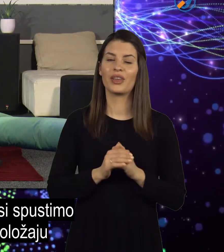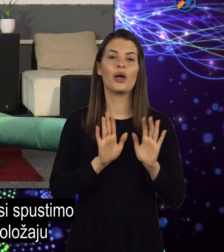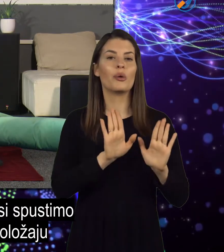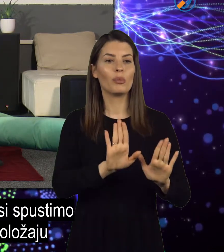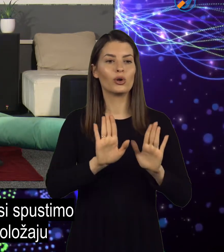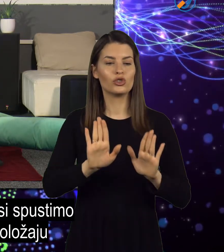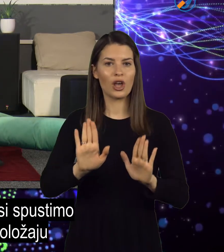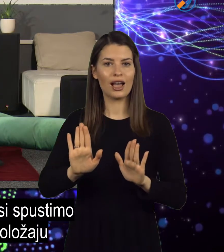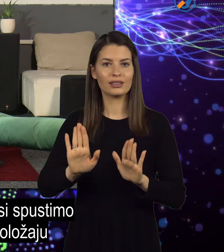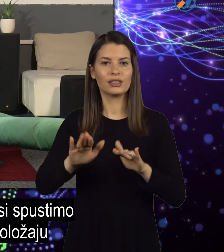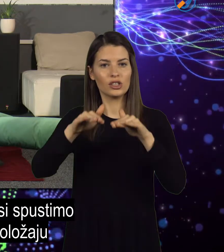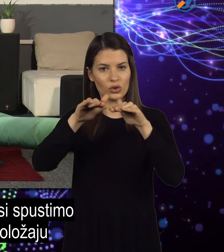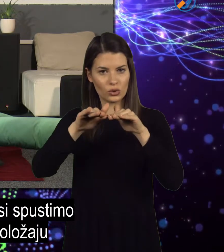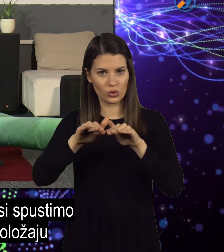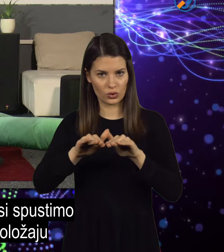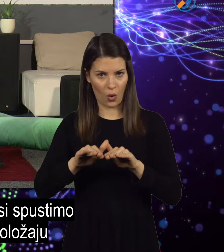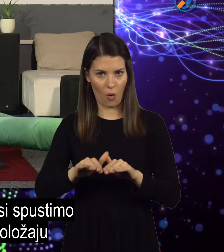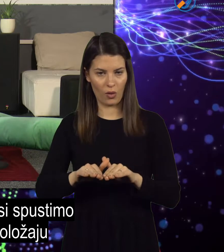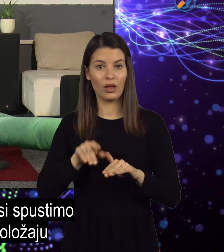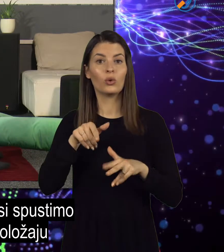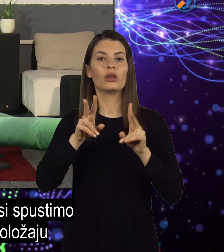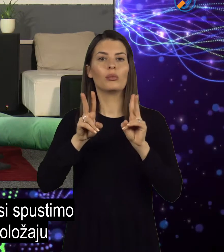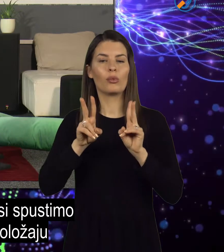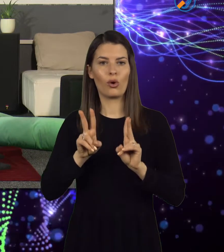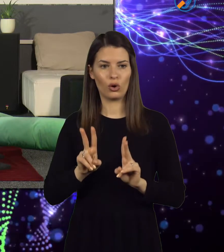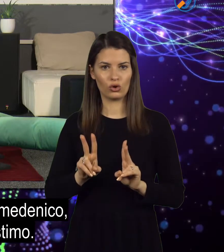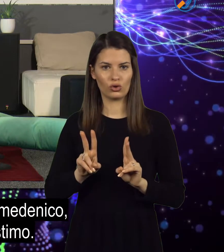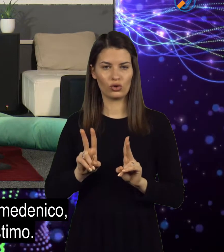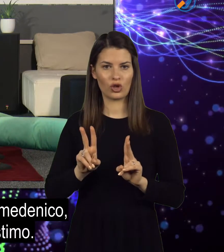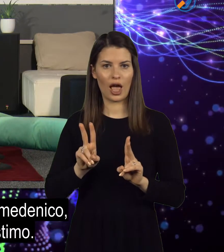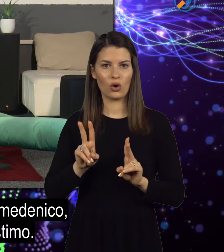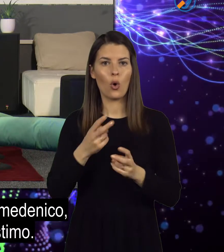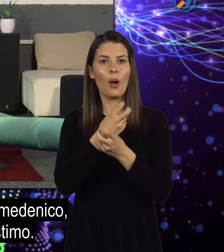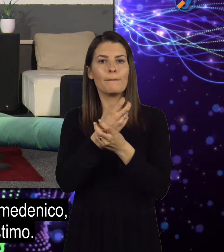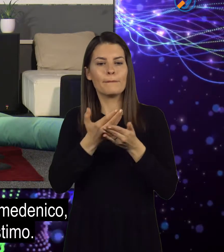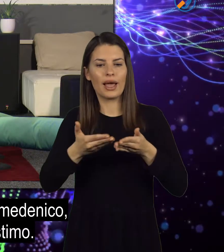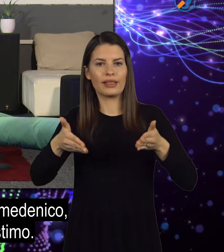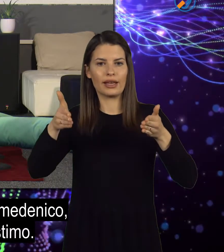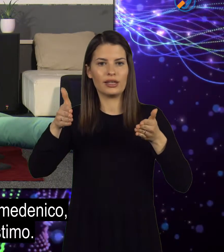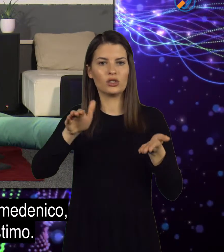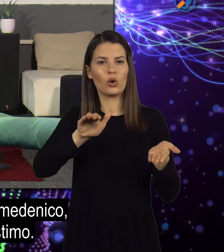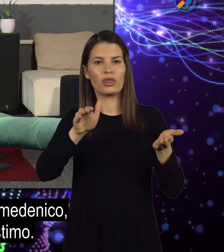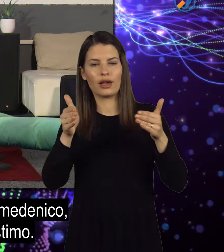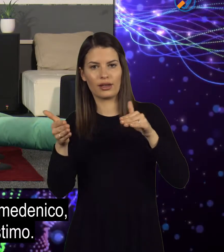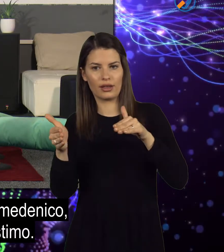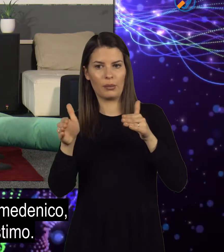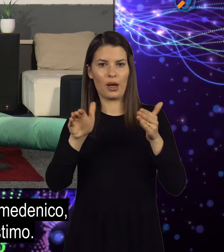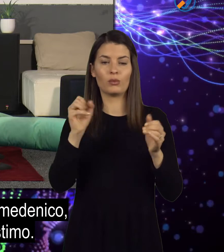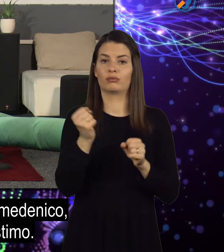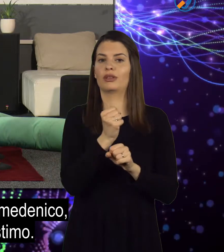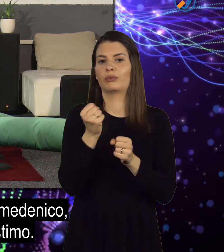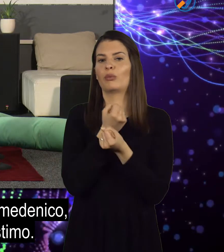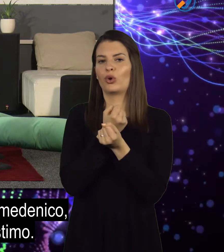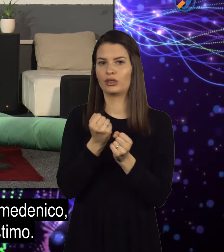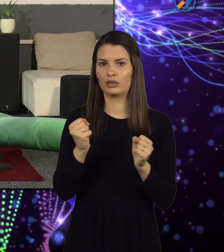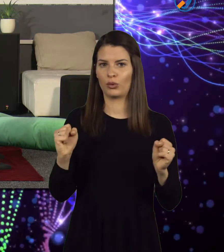Tako, čisto počasi spustimo dol in v tem položaju malo nagibamo bedenico, da se